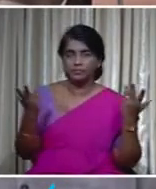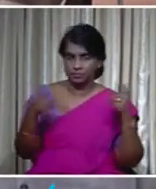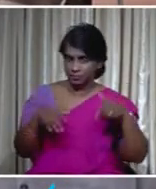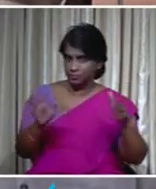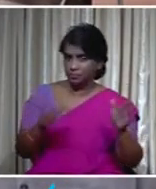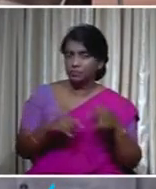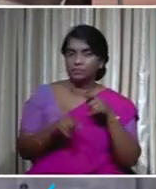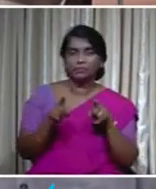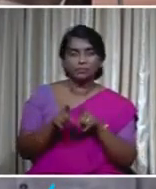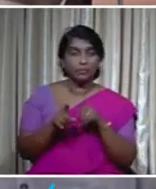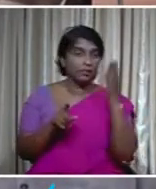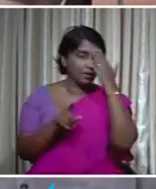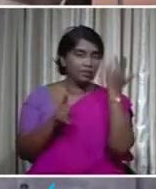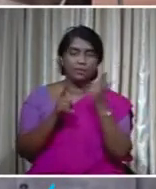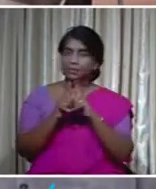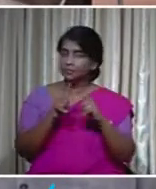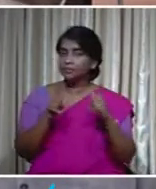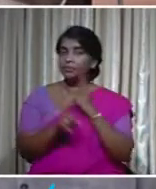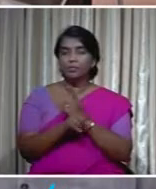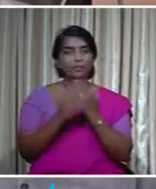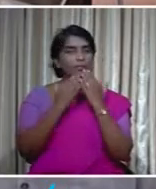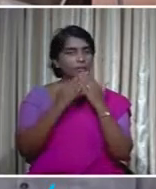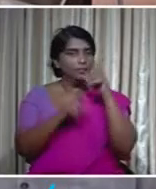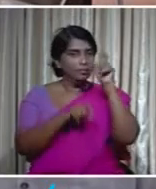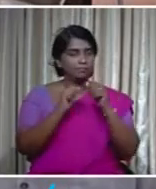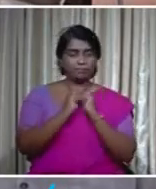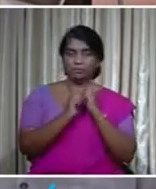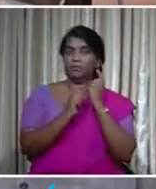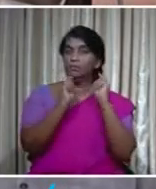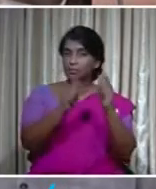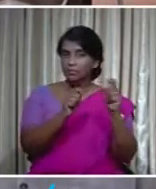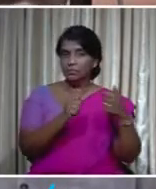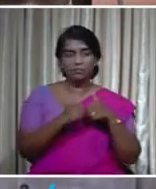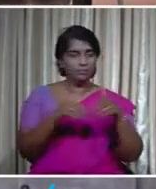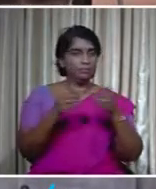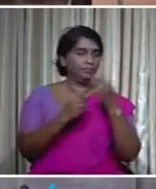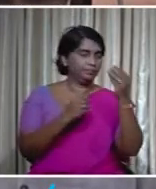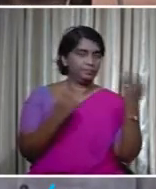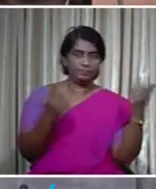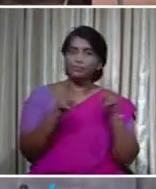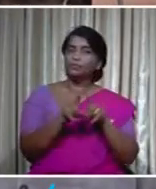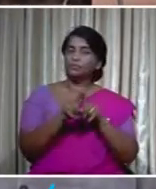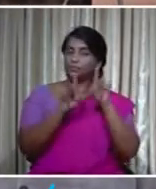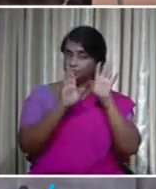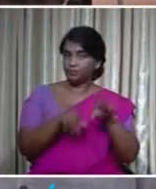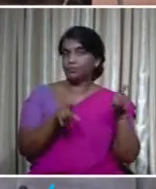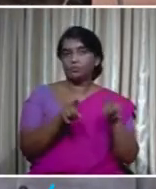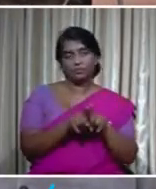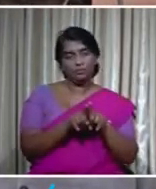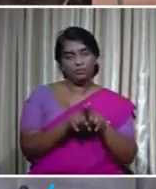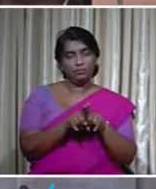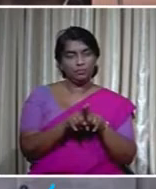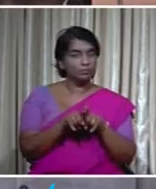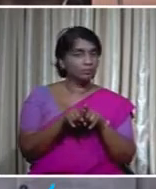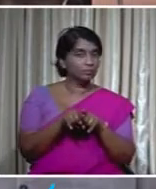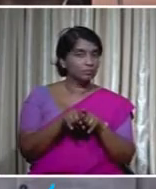ஆசிரிய ஆலோசகருடைய நியமனம் இன்னும் இழுத்தடிக்கப்பட்டு கொண்டு நியமனம் வழங்கப்படாமல் இருக்கின்றது. அதே போலதான் இந்த ஆசிரிய கைடன்ஸ்,